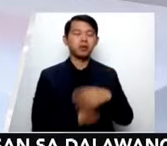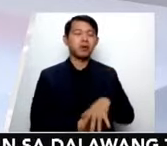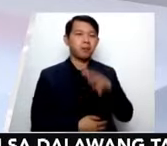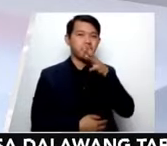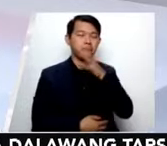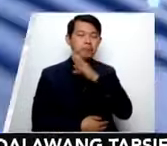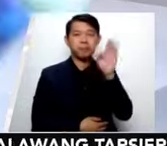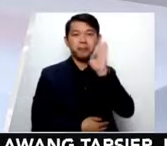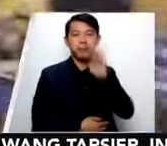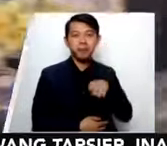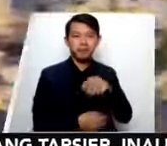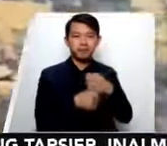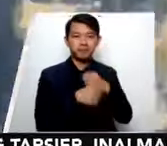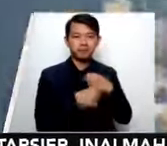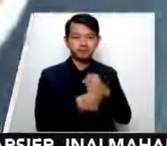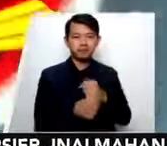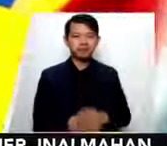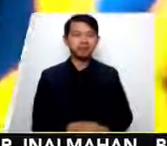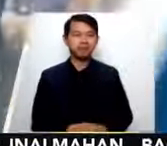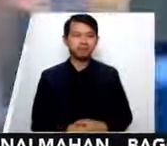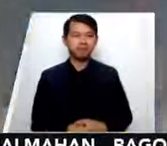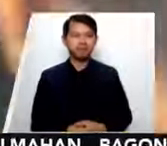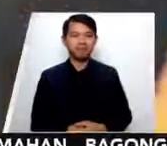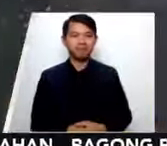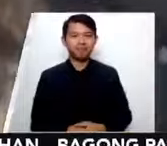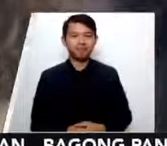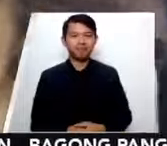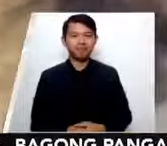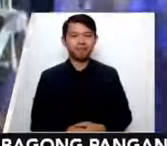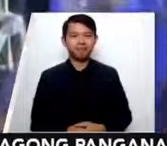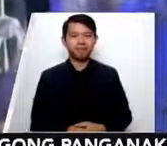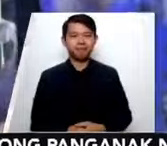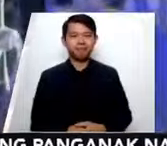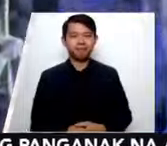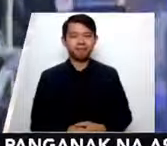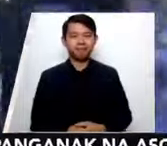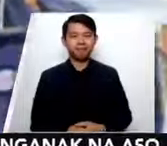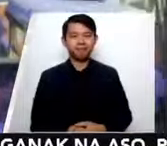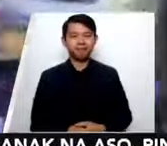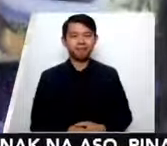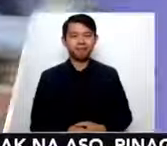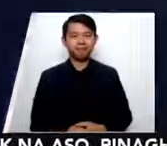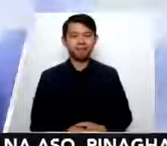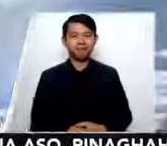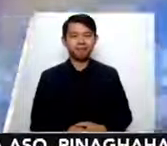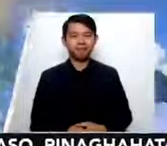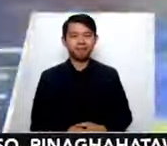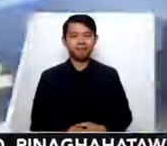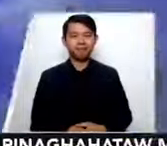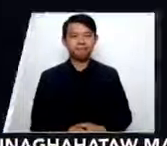Oscar OA Dr mail go